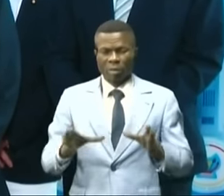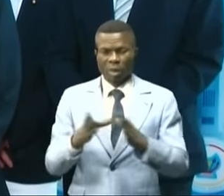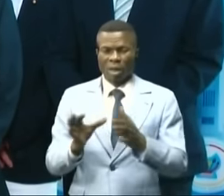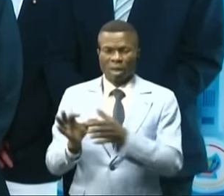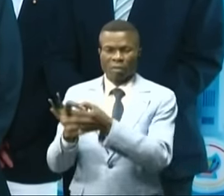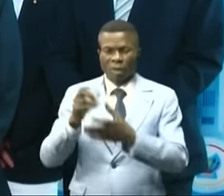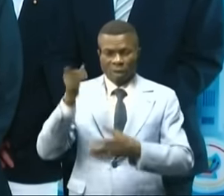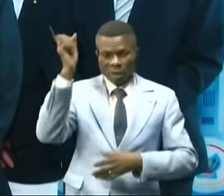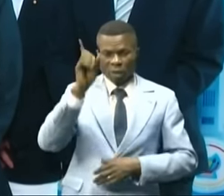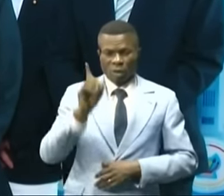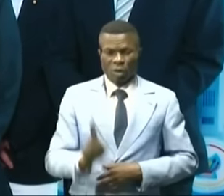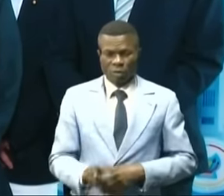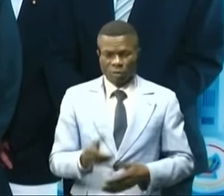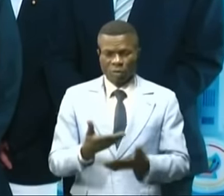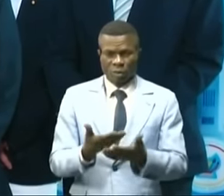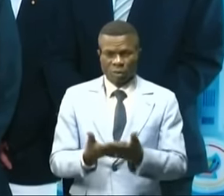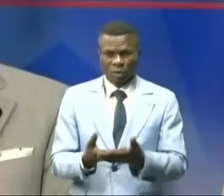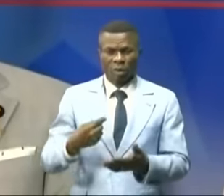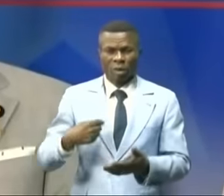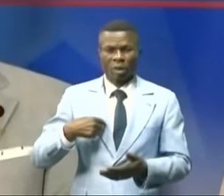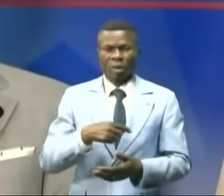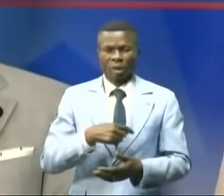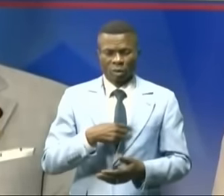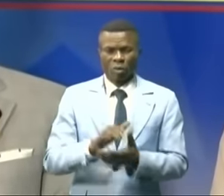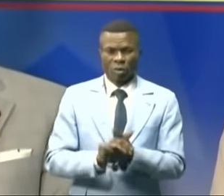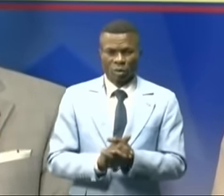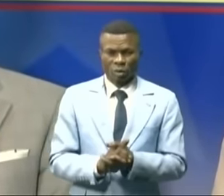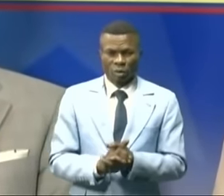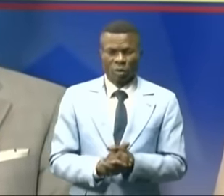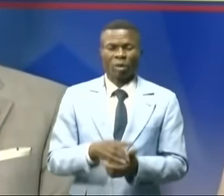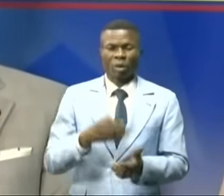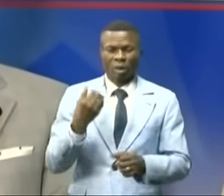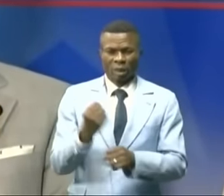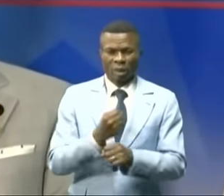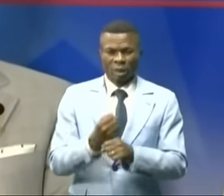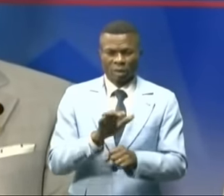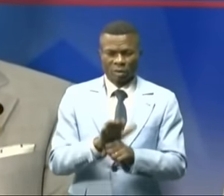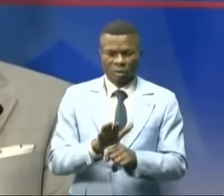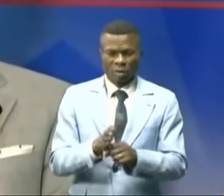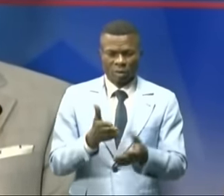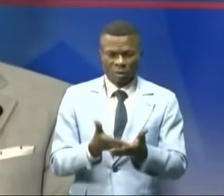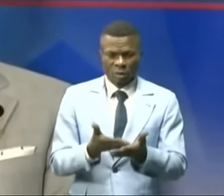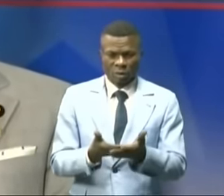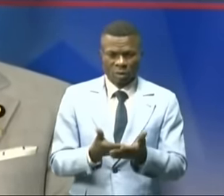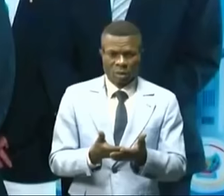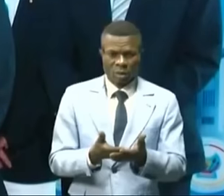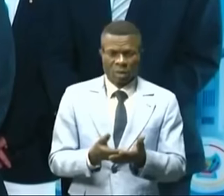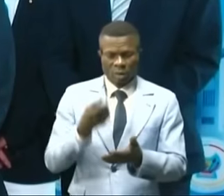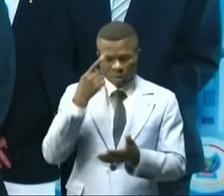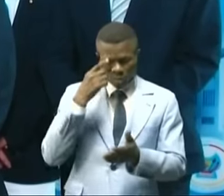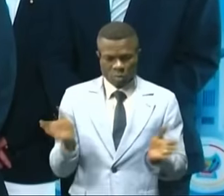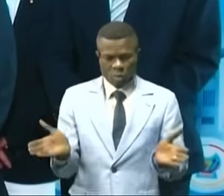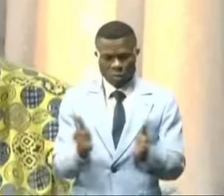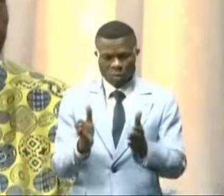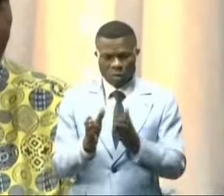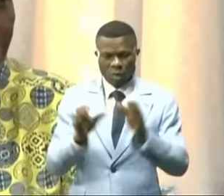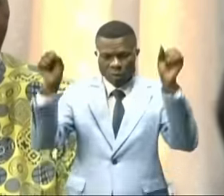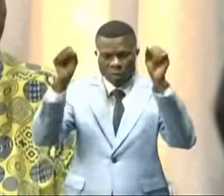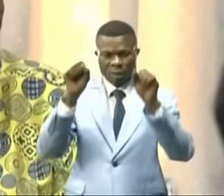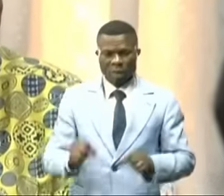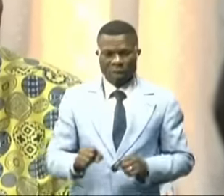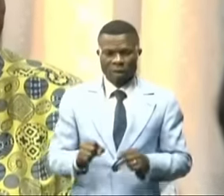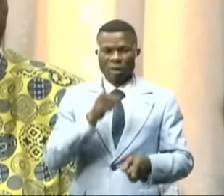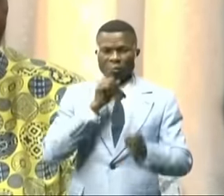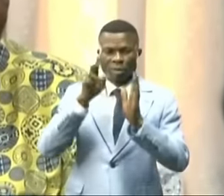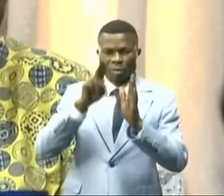Et nous avons ici pour l'amélioration et pour le développement de la relation entre ces deux pays. Le président